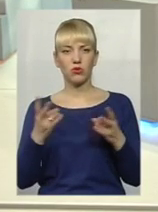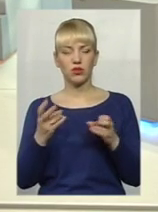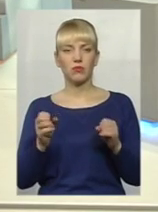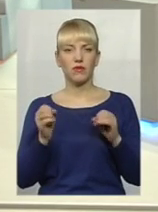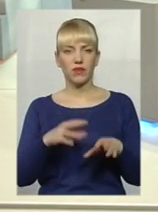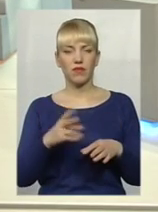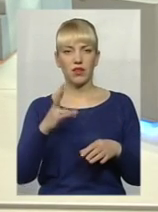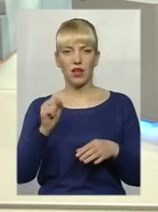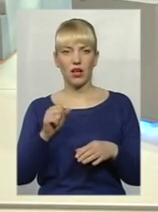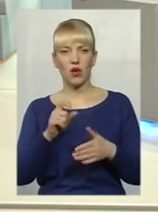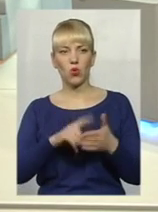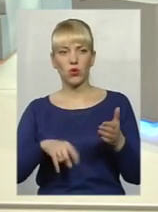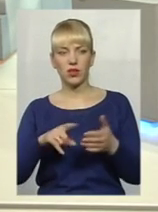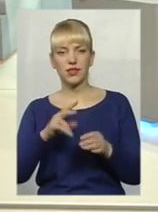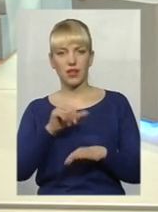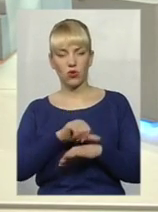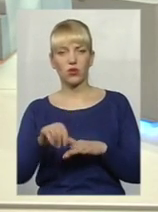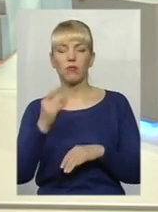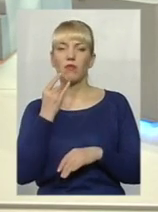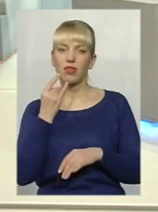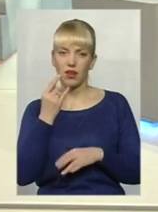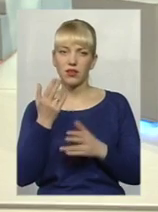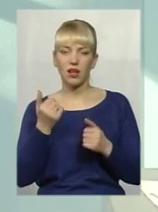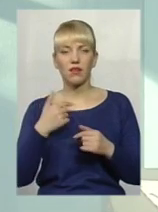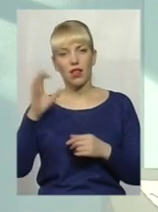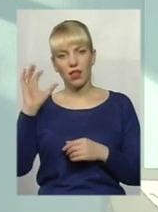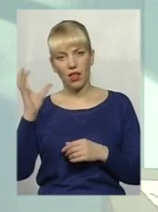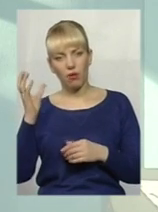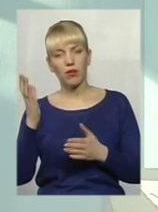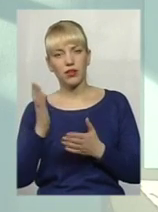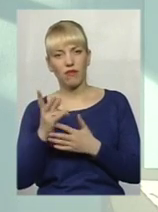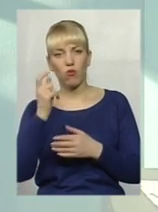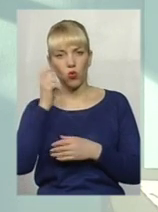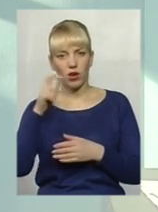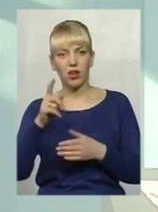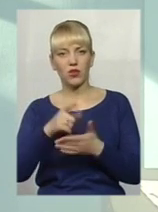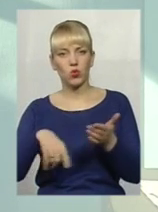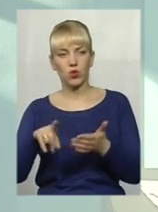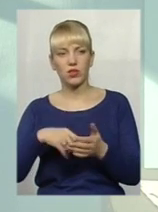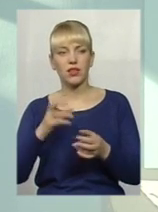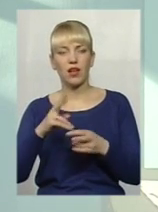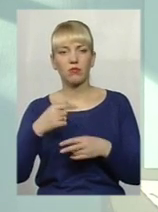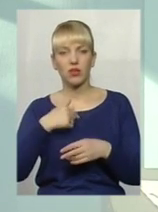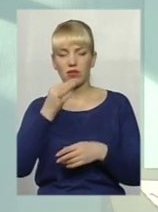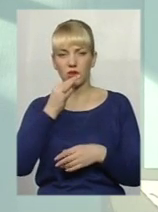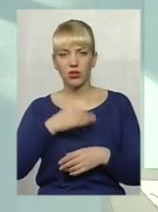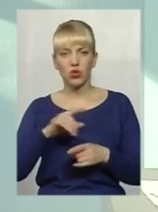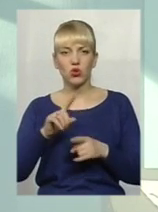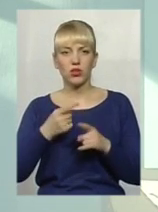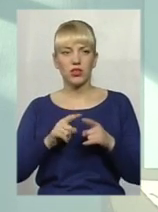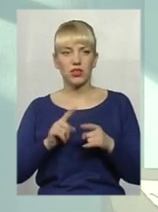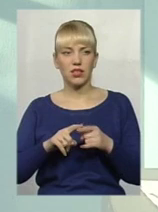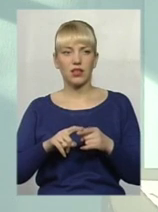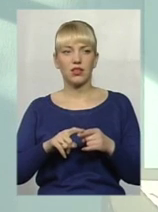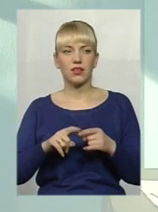на утилізацію за кордон? Так, батарейки так, лампи є в Україні, але теж, як мені говорили, що цей люмінофор,